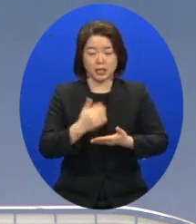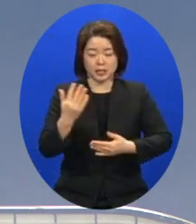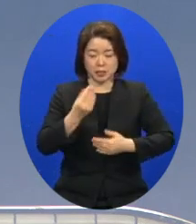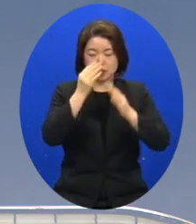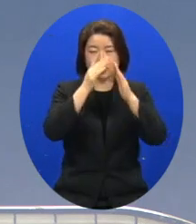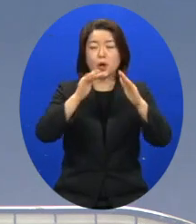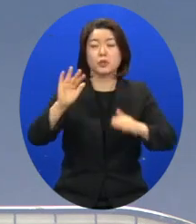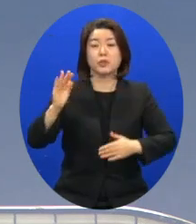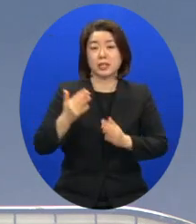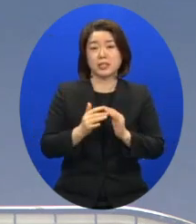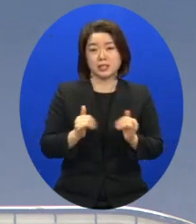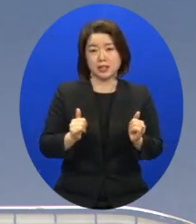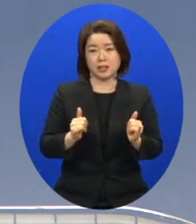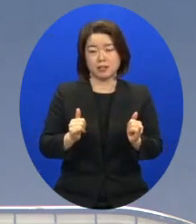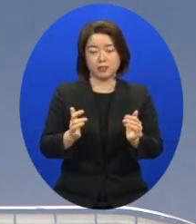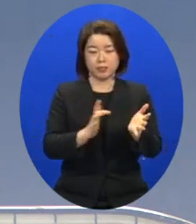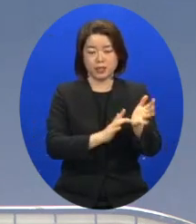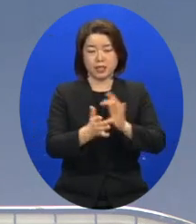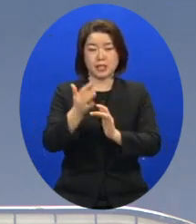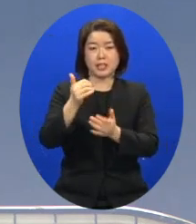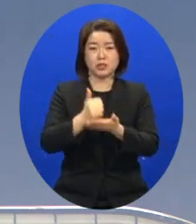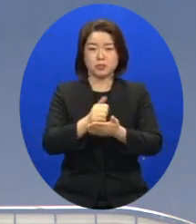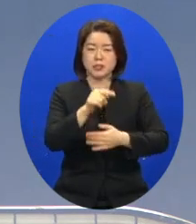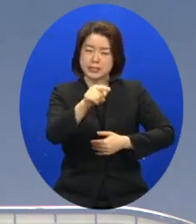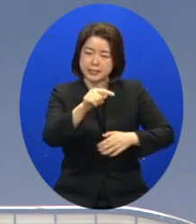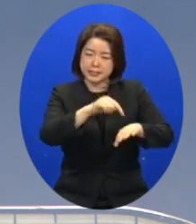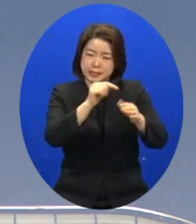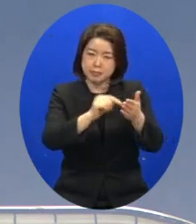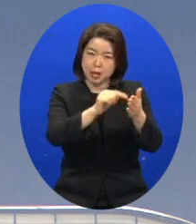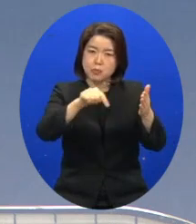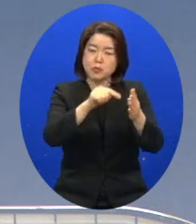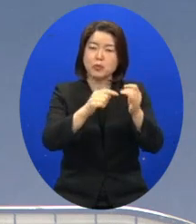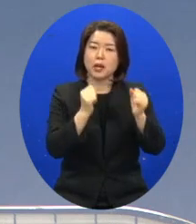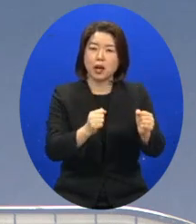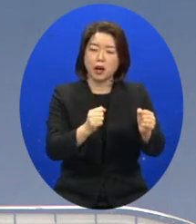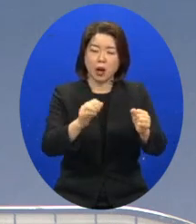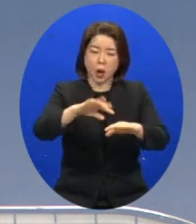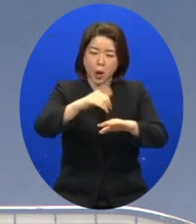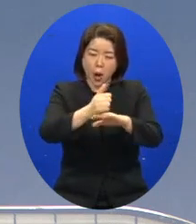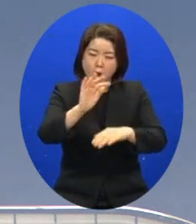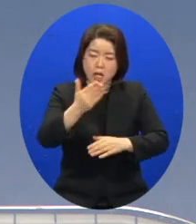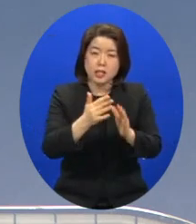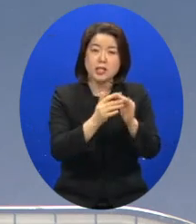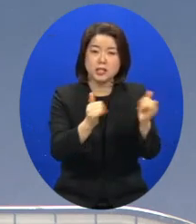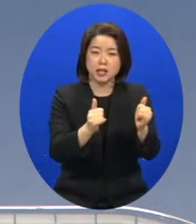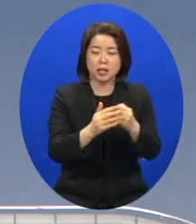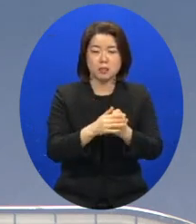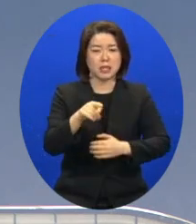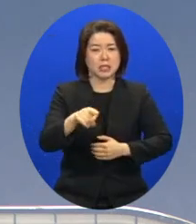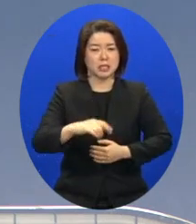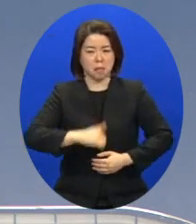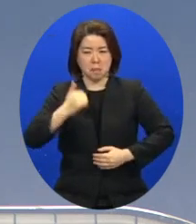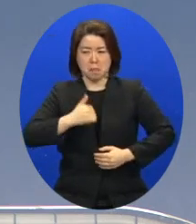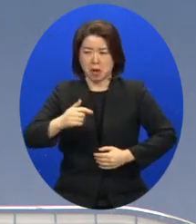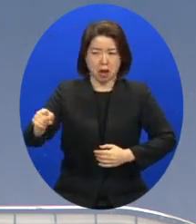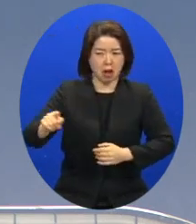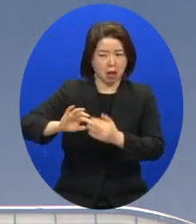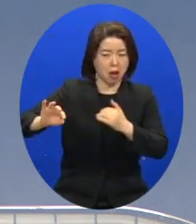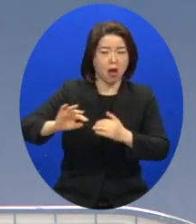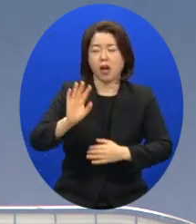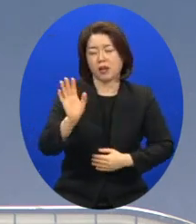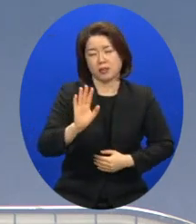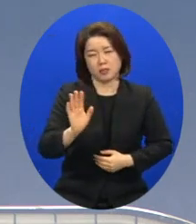사람 예수님이 그 마음에 거하시고 그 사람이 왕이 된 사람은 그렇게 할 수가 없습니다